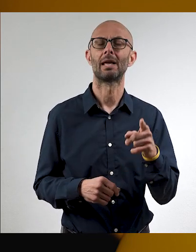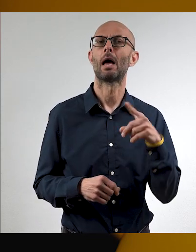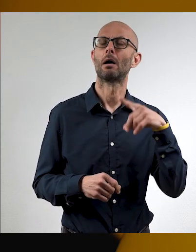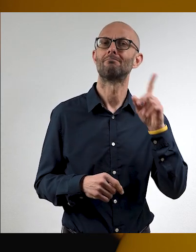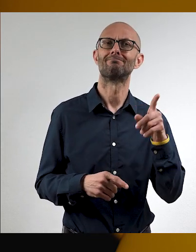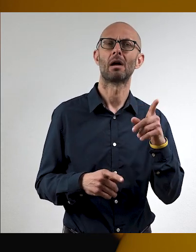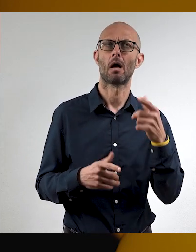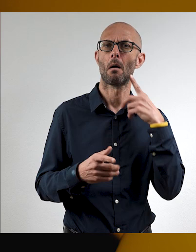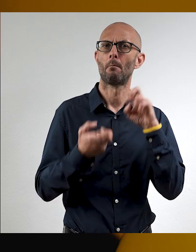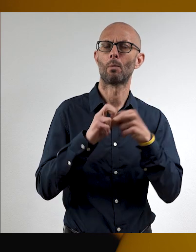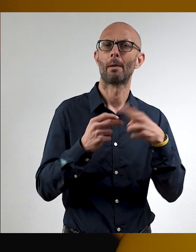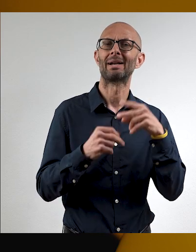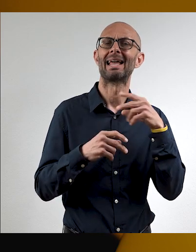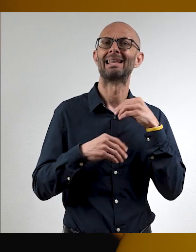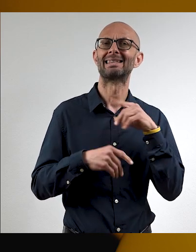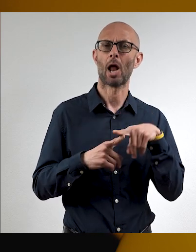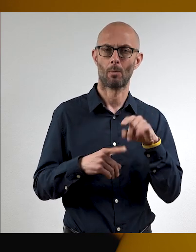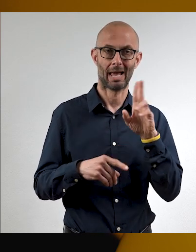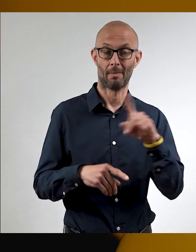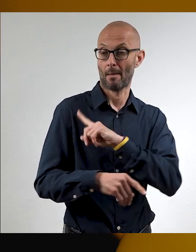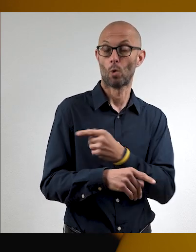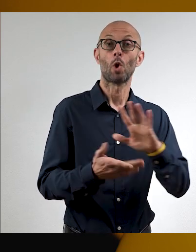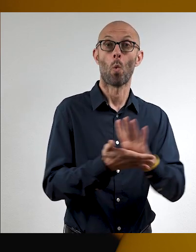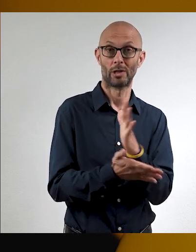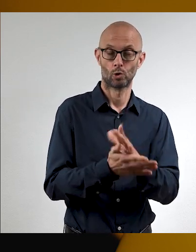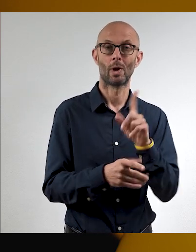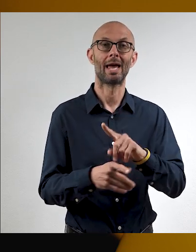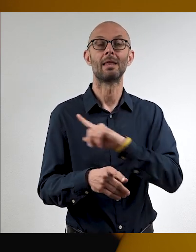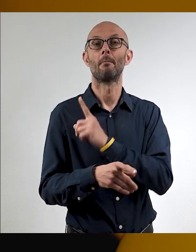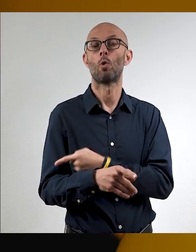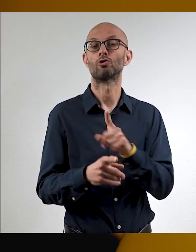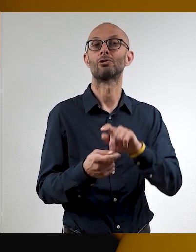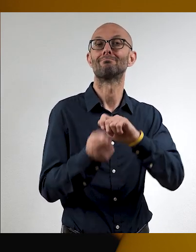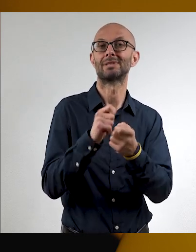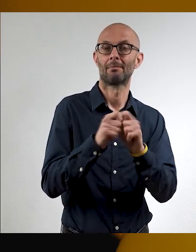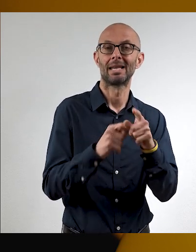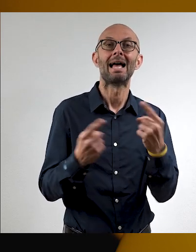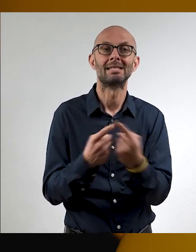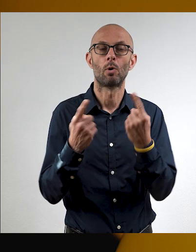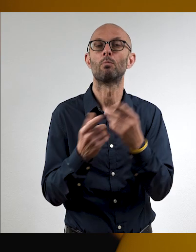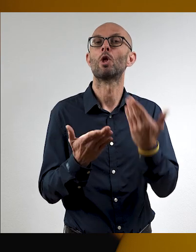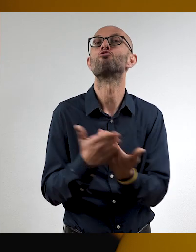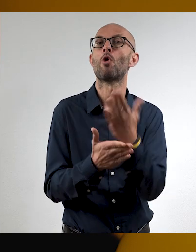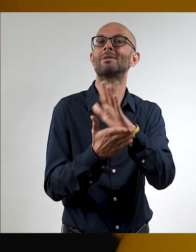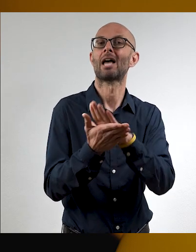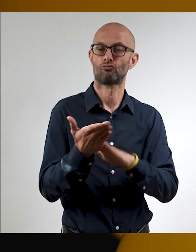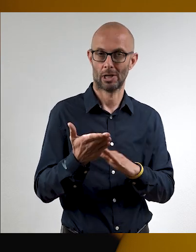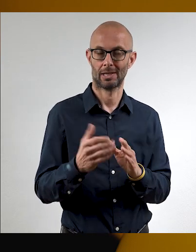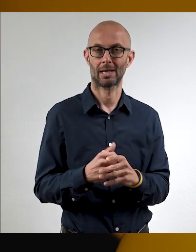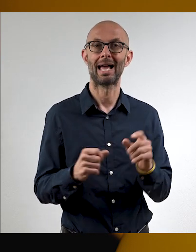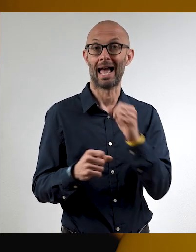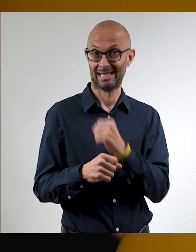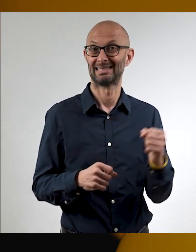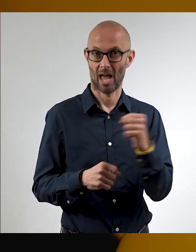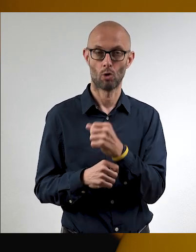paradoks travme, da ima hkrati moč, da uničuje in moč, da preobrazi, da spodbudi nov začetek.